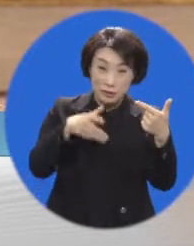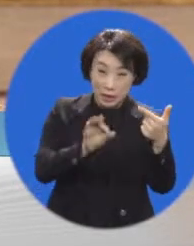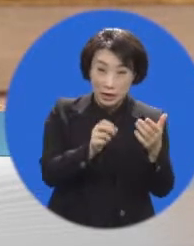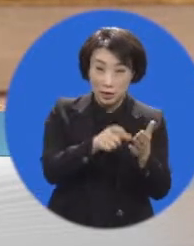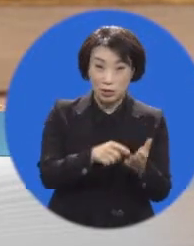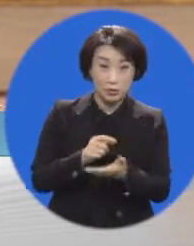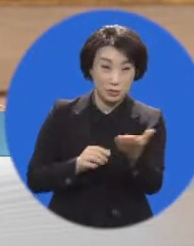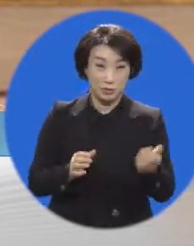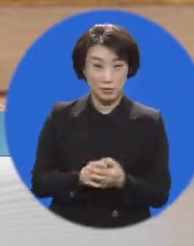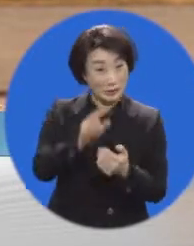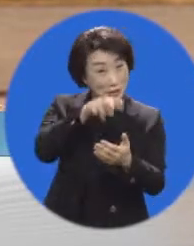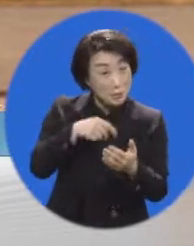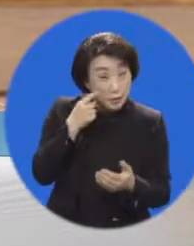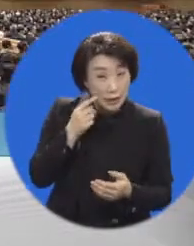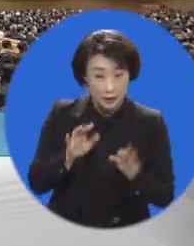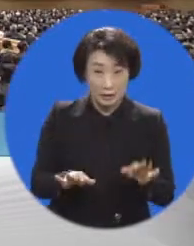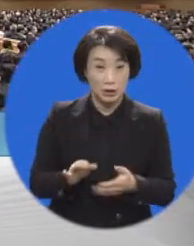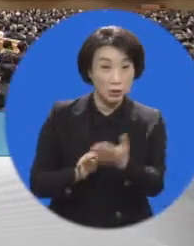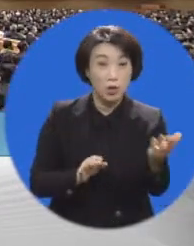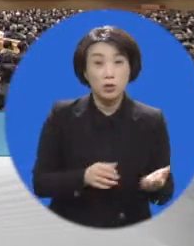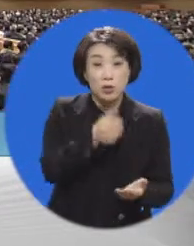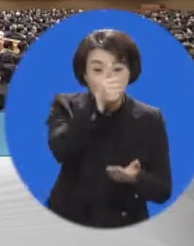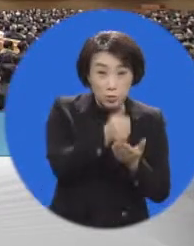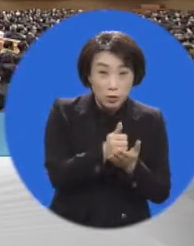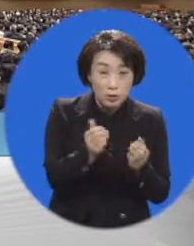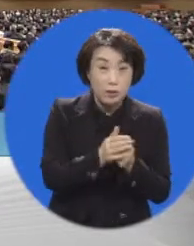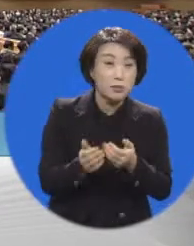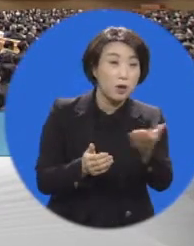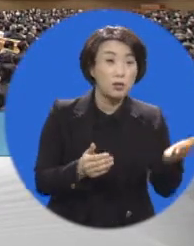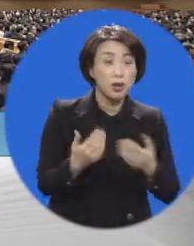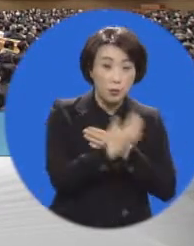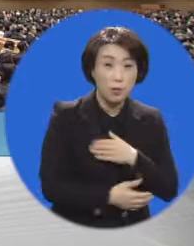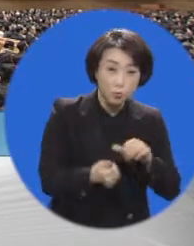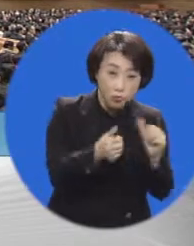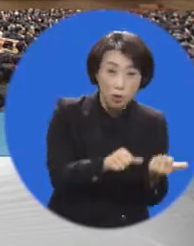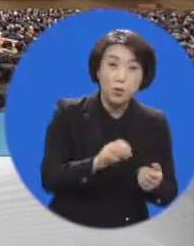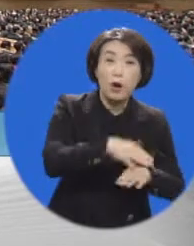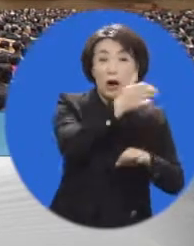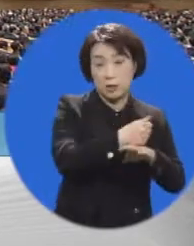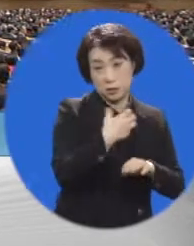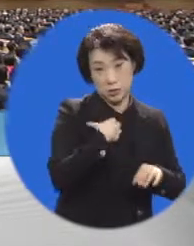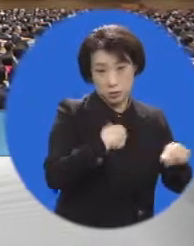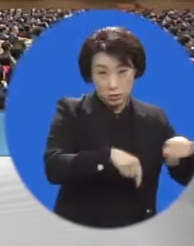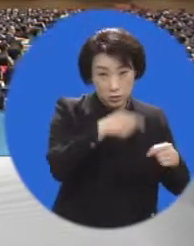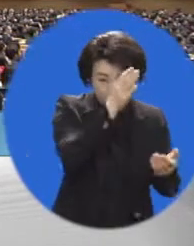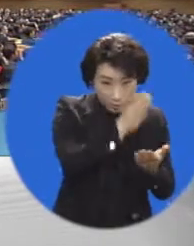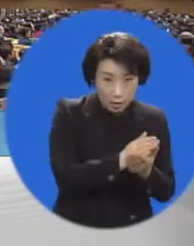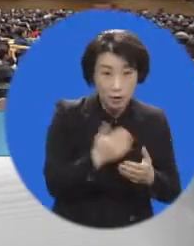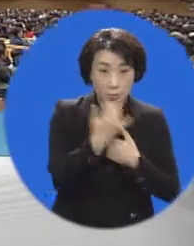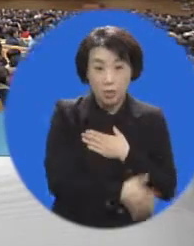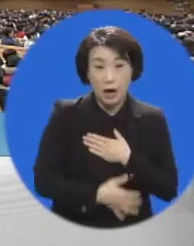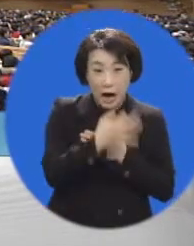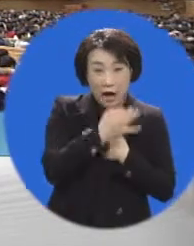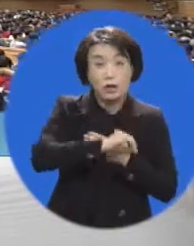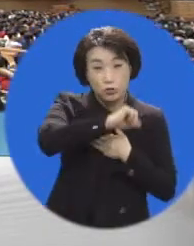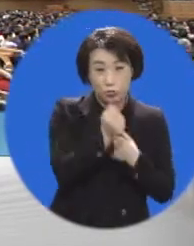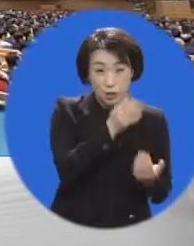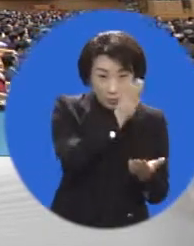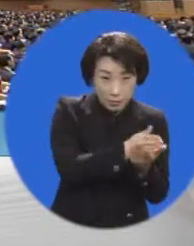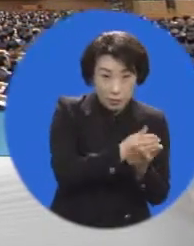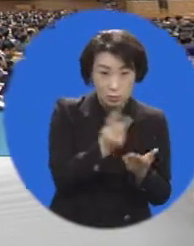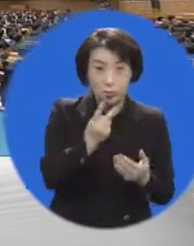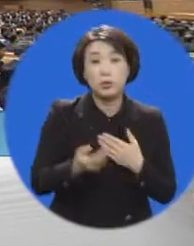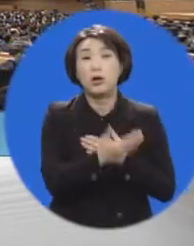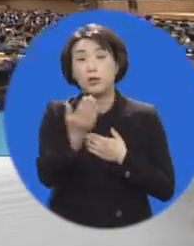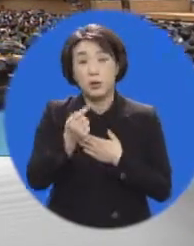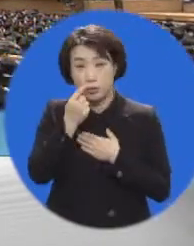그랬어요? 한번 읽어봐. 그러므로 너희는 죄로 너희 죽을 몸에 왕노릇하지 못하게 하여 몸의 사욕을 순종치 말고 또한